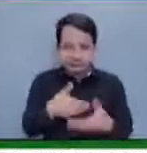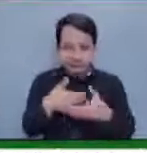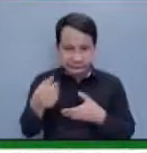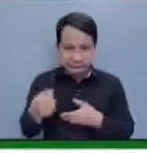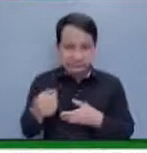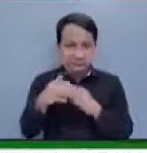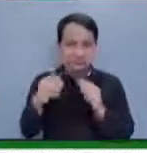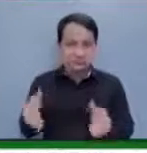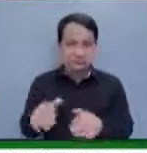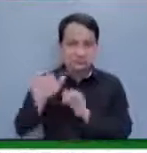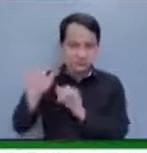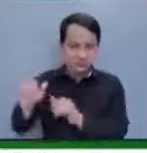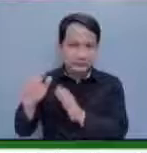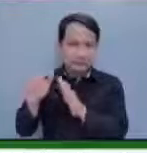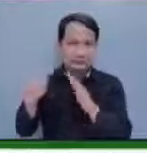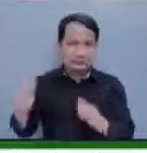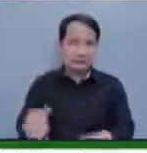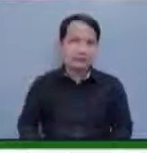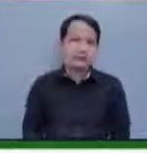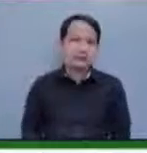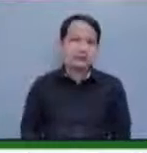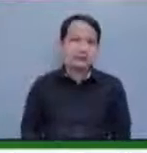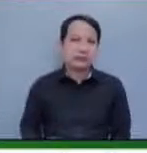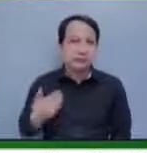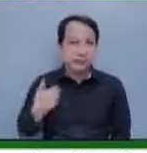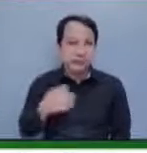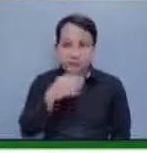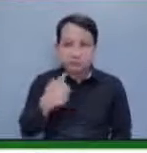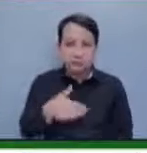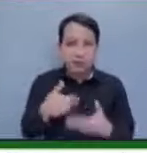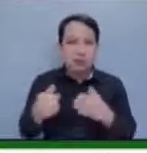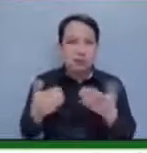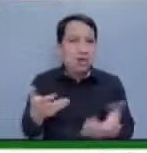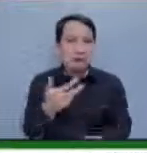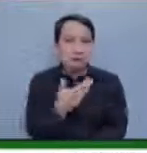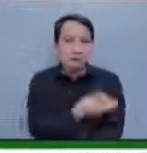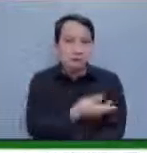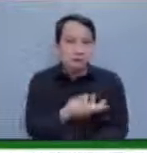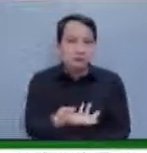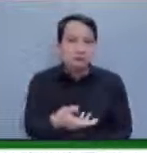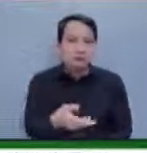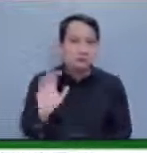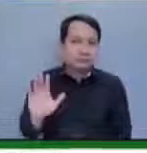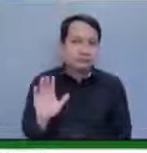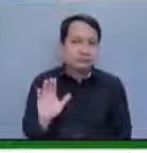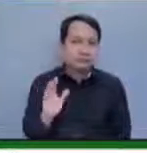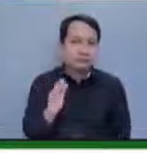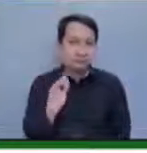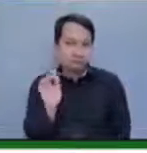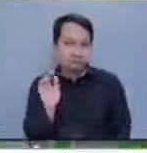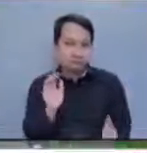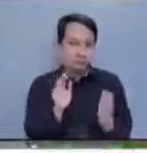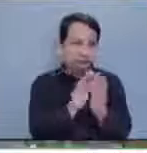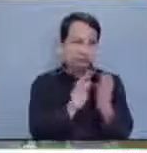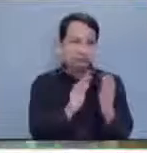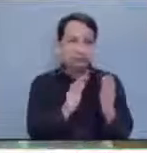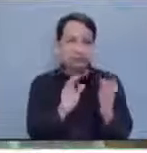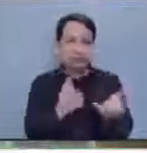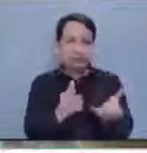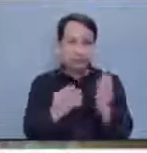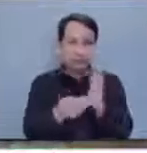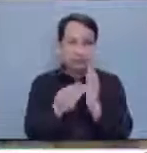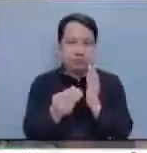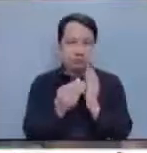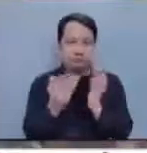lang sa bahay, hindi lang lumalabas sa labas. Kaya yung pagpasok, ano lang siya, modulo na. Ganito rin